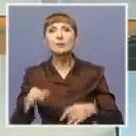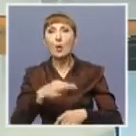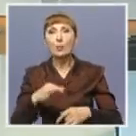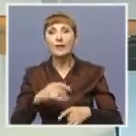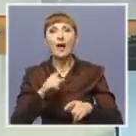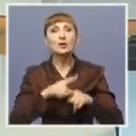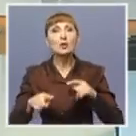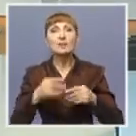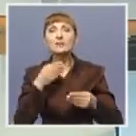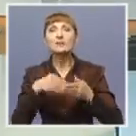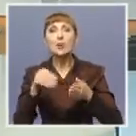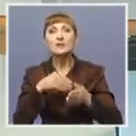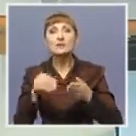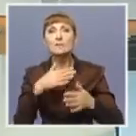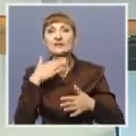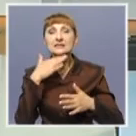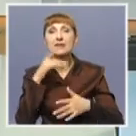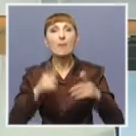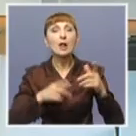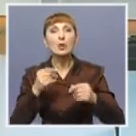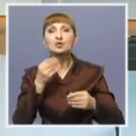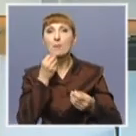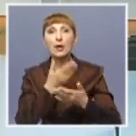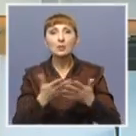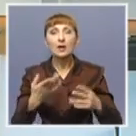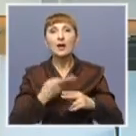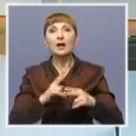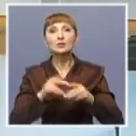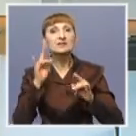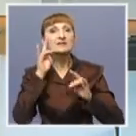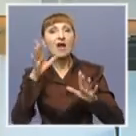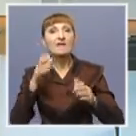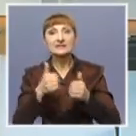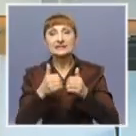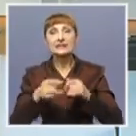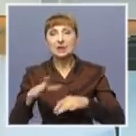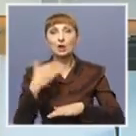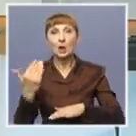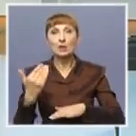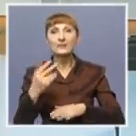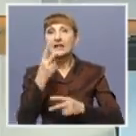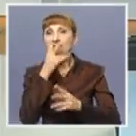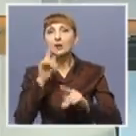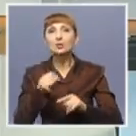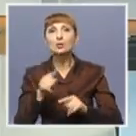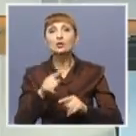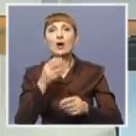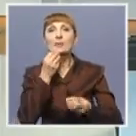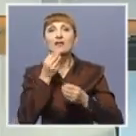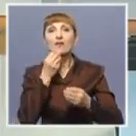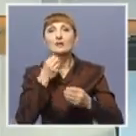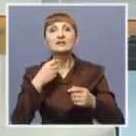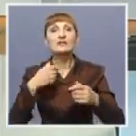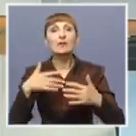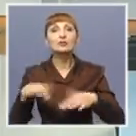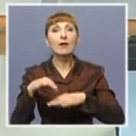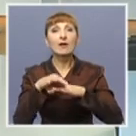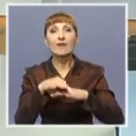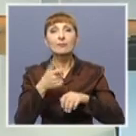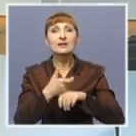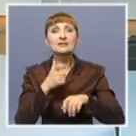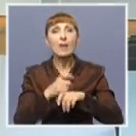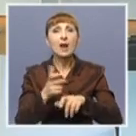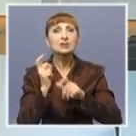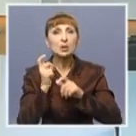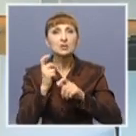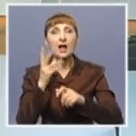области. Особым спросом пользовались мясные и молочные продукты, которыми славится соседний регион. Несмотря на то, что продовольственный караван